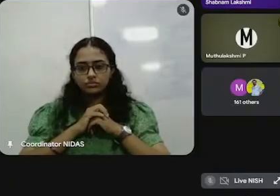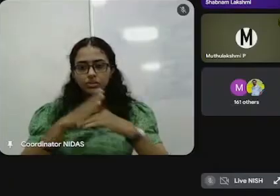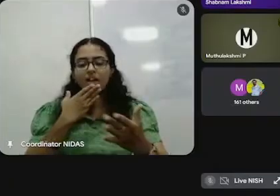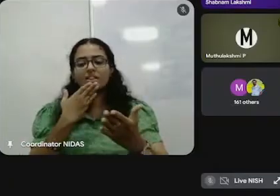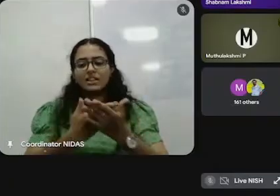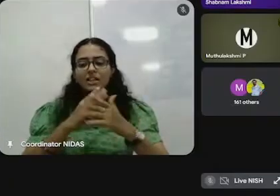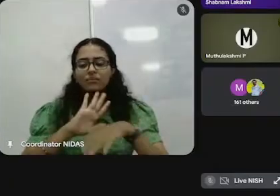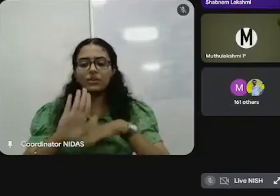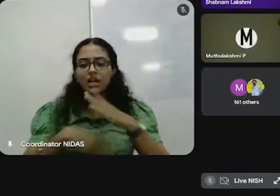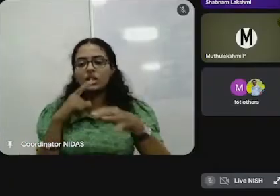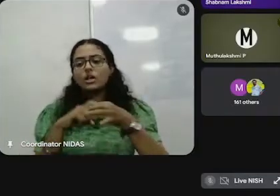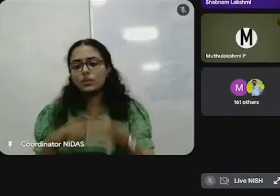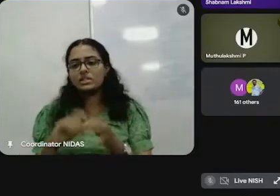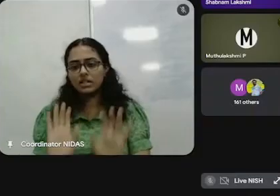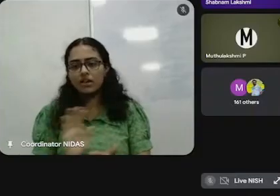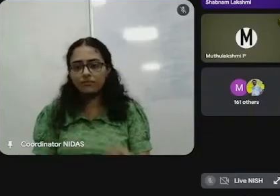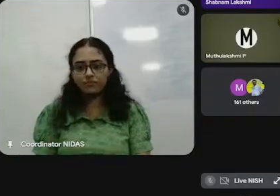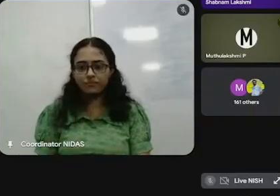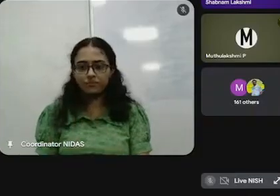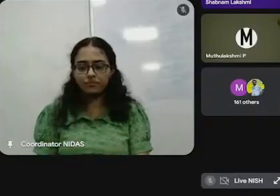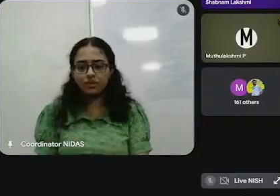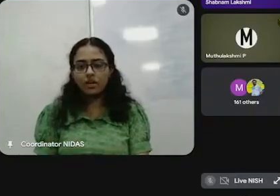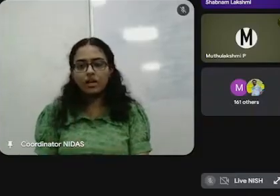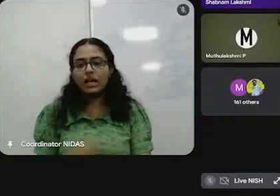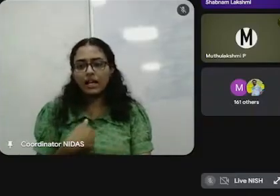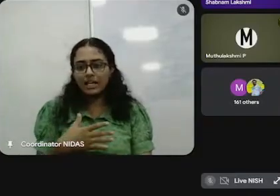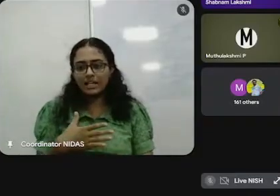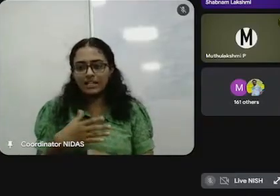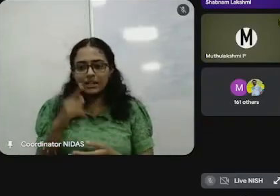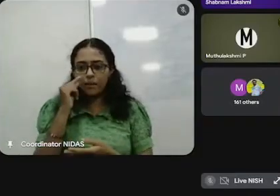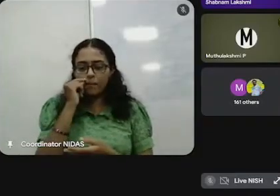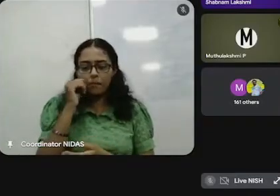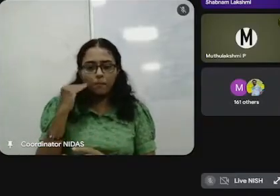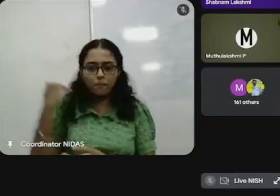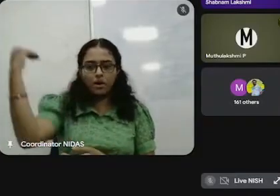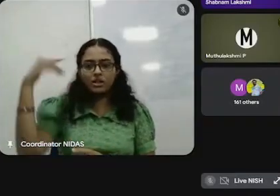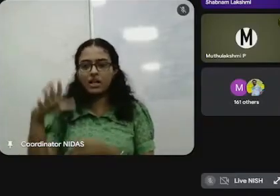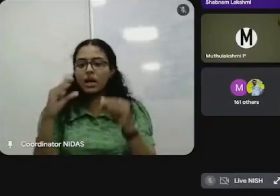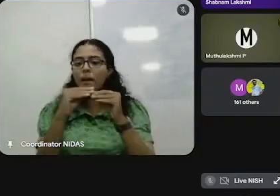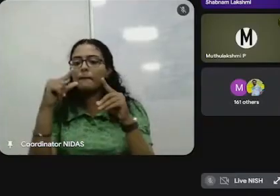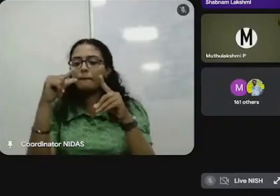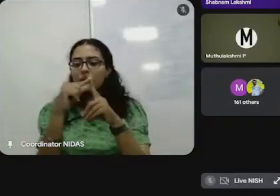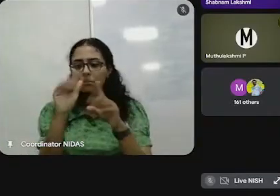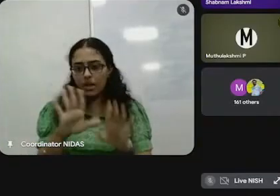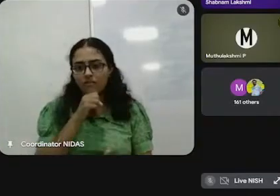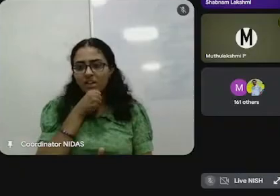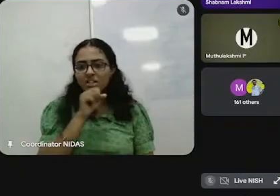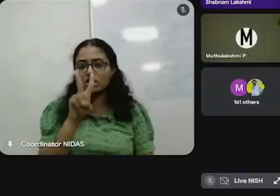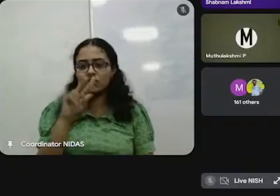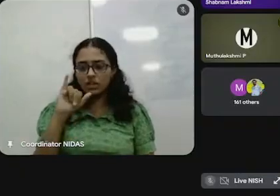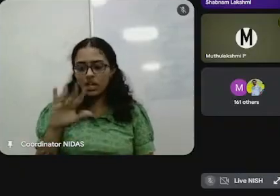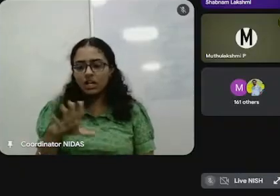താങ്ക് യു മാം. മറ്റൊരു ചോദ്യം ചോദിച്ചിട്ടുള്ളത് തന്റെ ബ്രദർ 26 വയസ്സുള്ള തന്റെ സഹോദരന് BP കൂടുതലുണ്ട്, ആ ടൈമിൽ